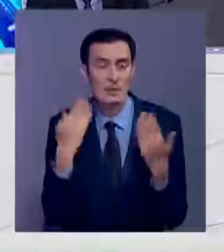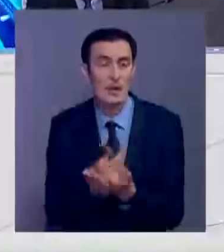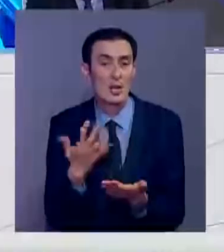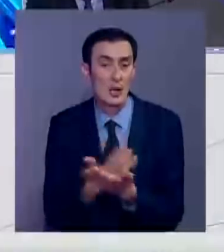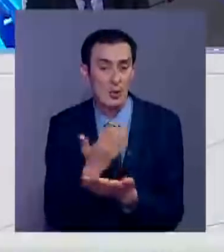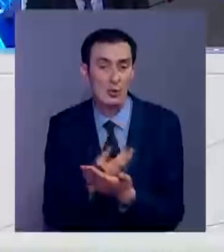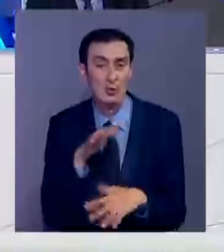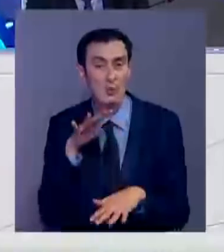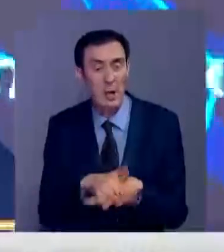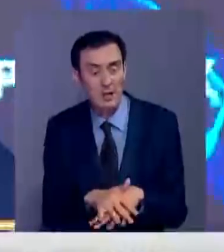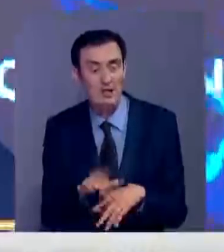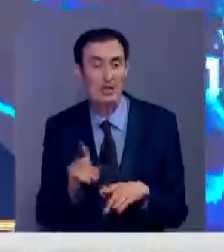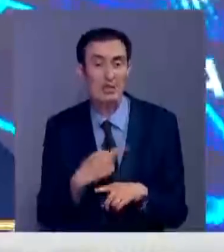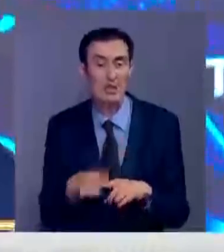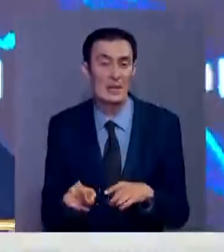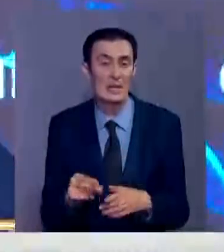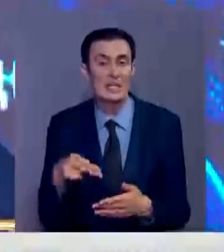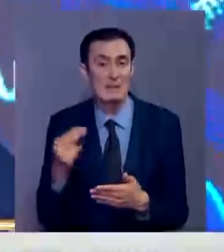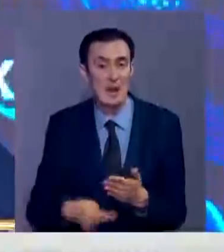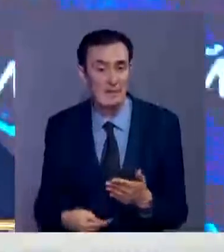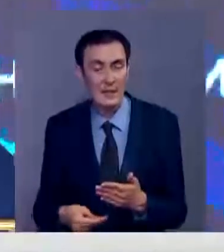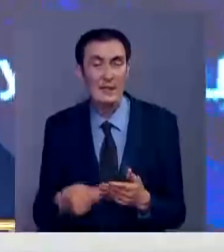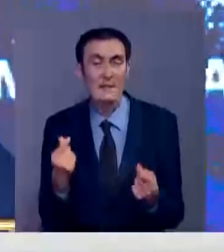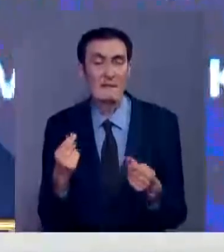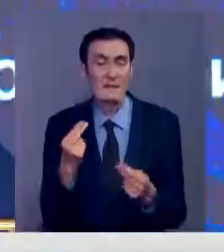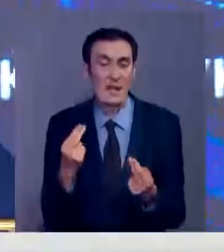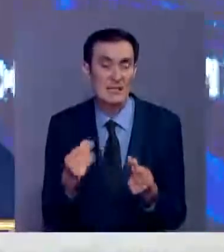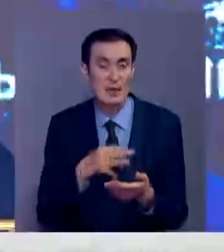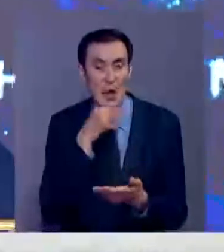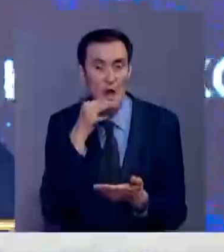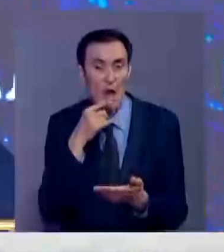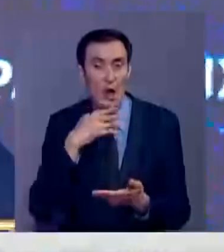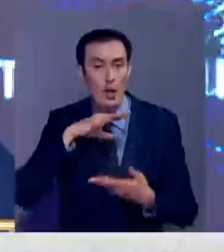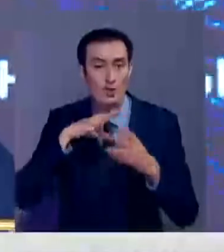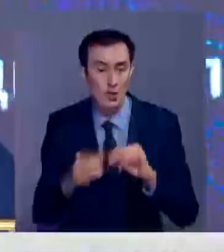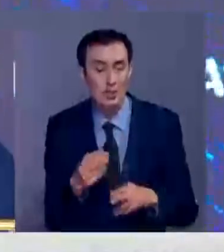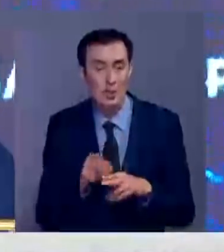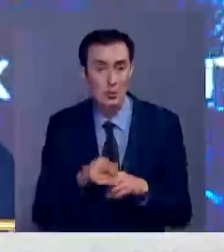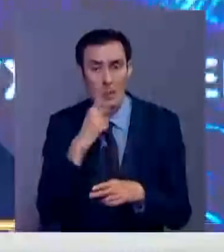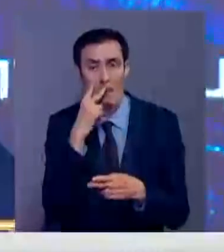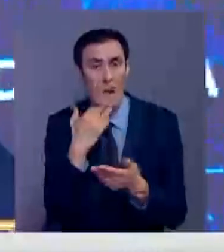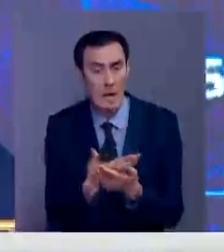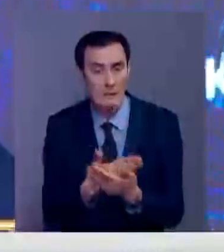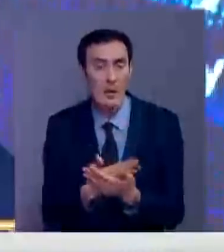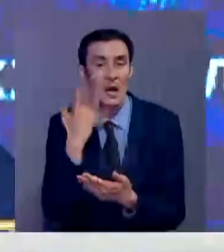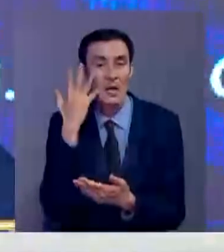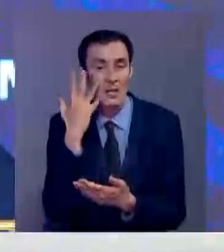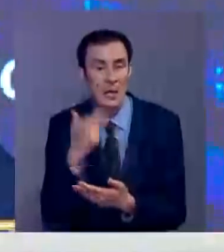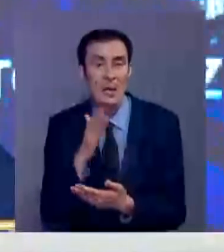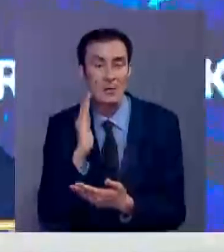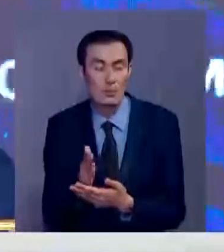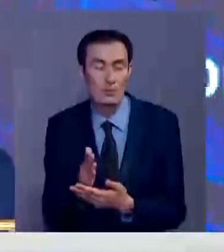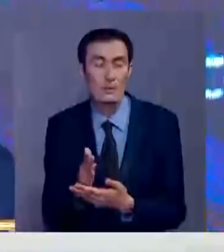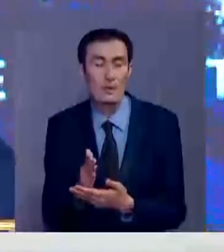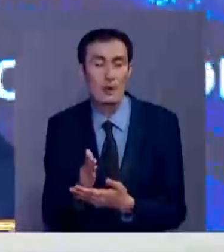есть какие-то банковские справки, либо финансовая отчетность, которые бы наглядно и четко показали, когда они будут рассматриваться в